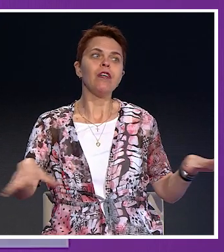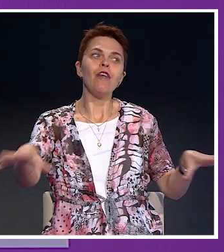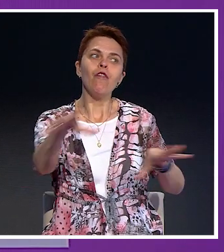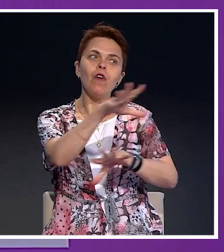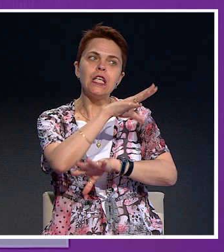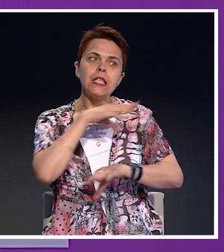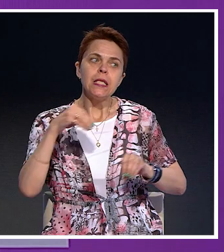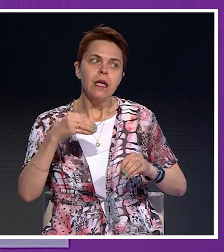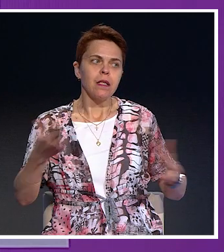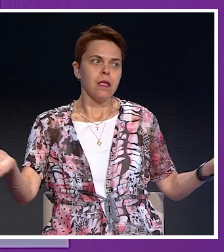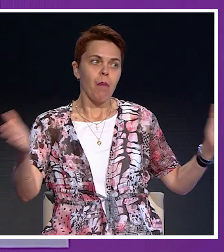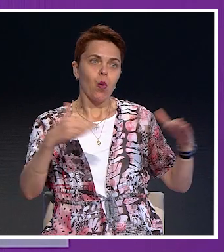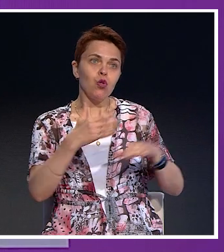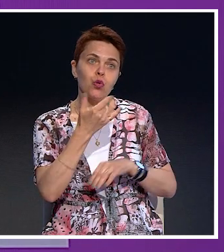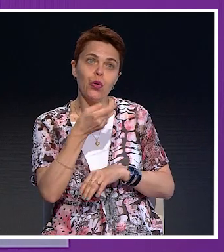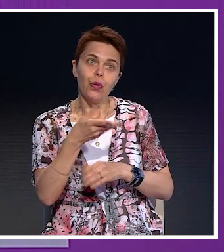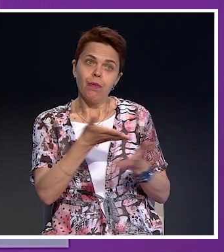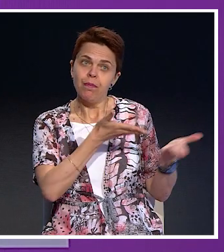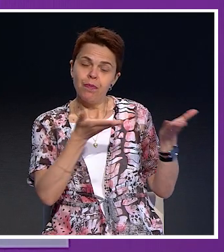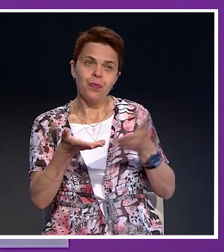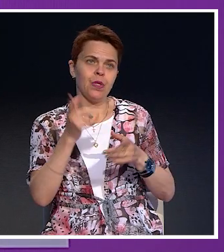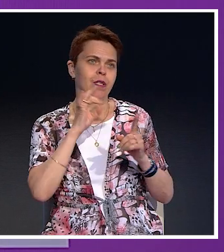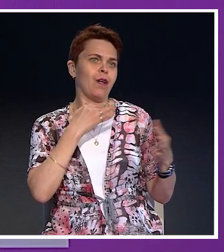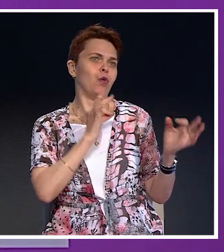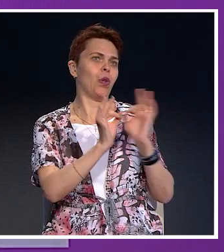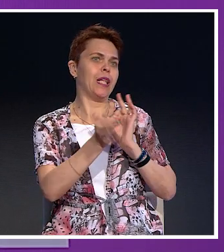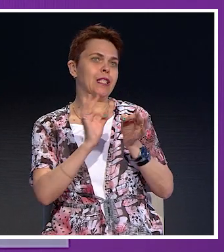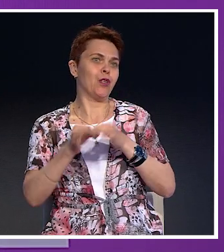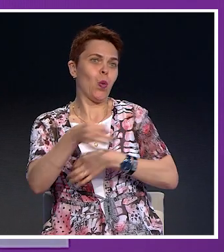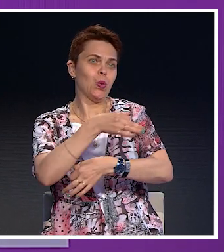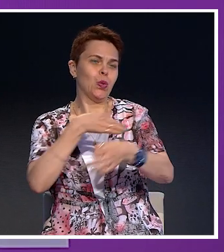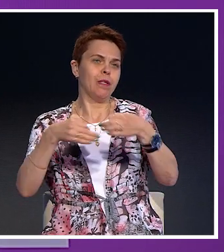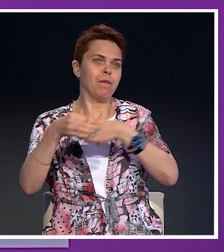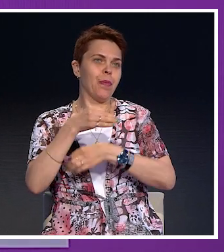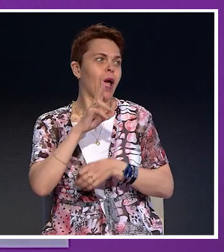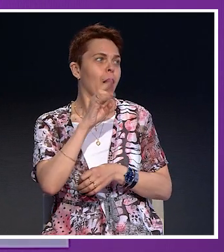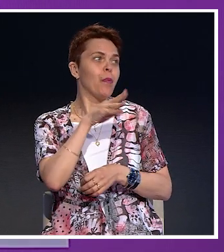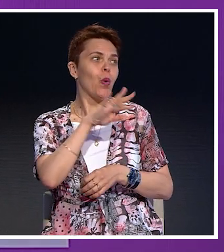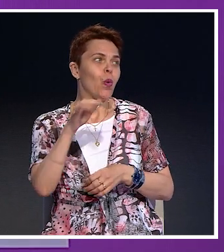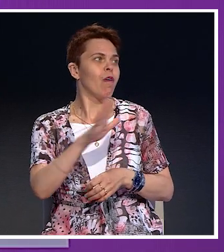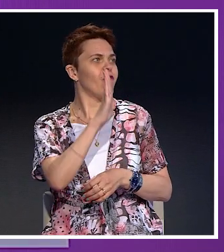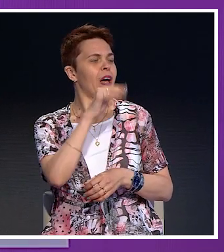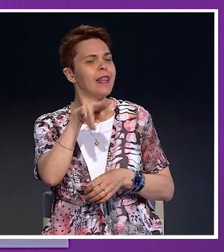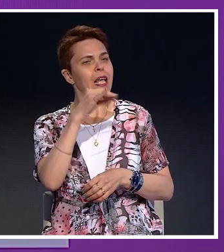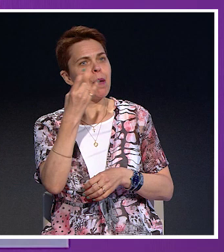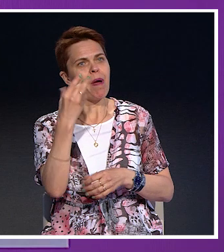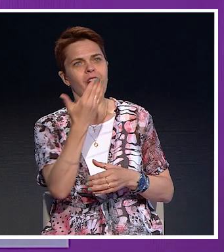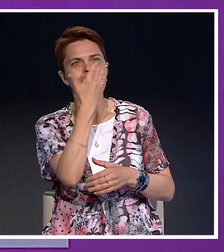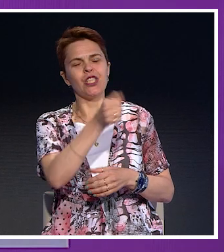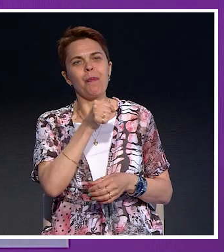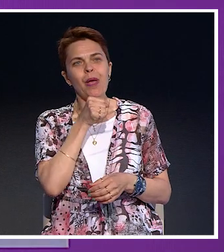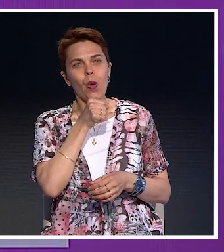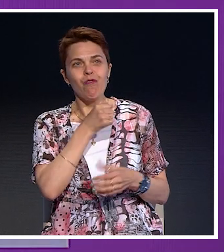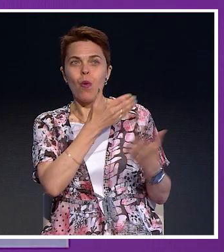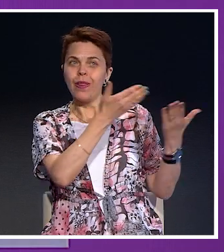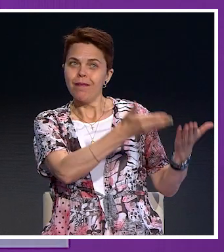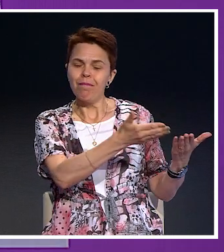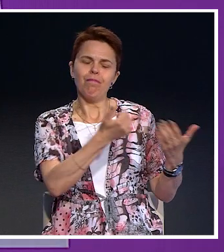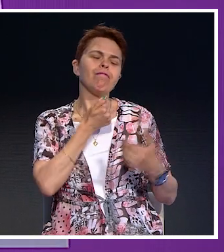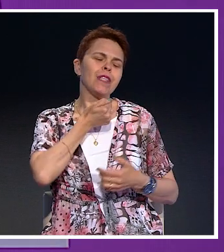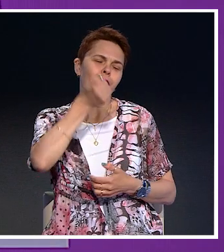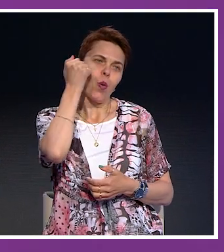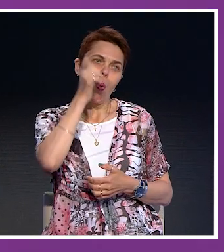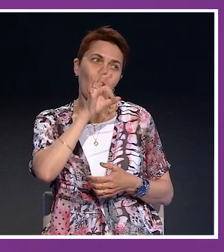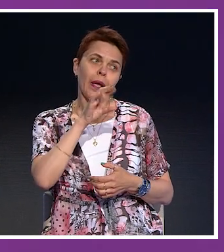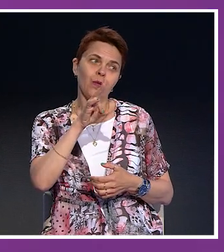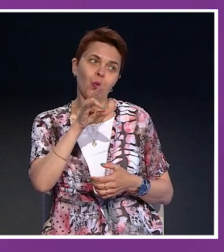запрошую всіх до дискусії і з люб'язністю передаю слово Вадиму Карпяку. Вадиме, ваш мікрофон. Дякую,